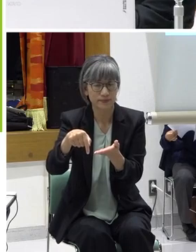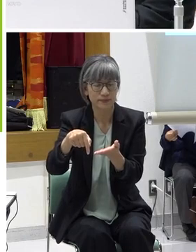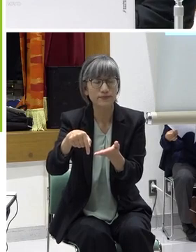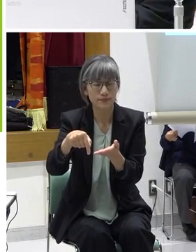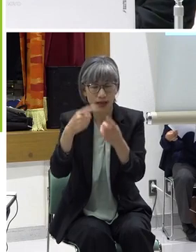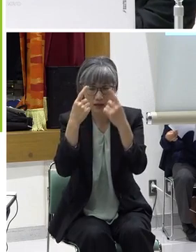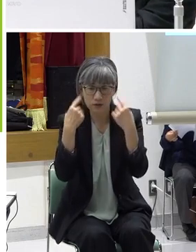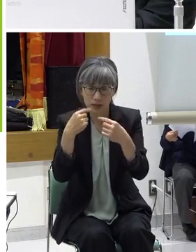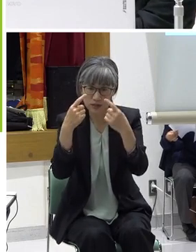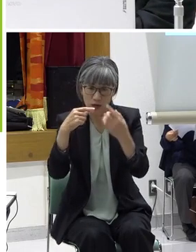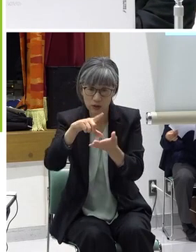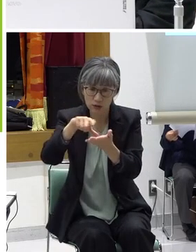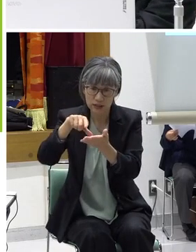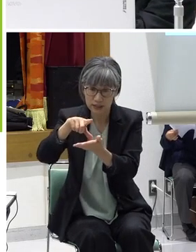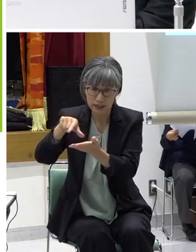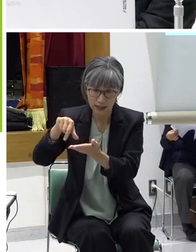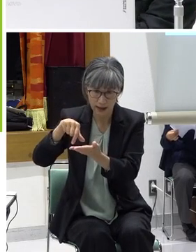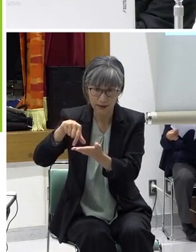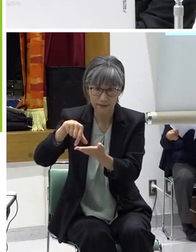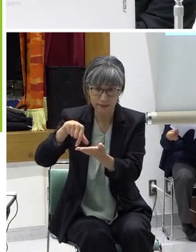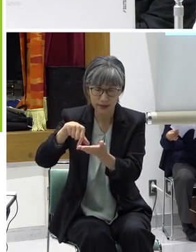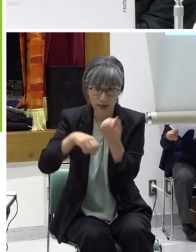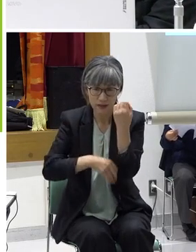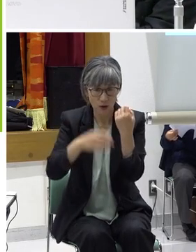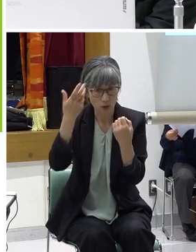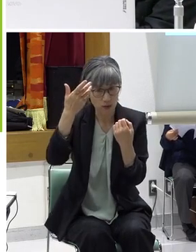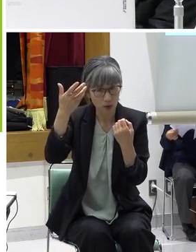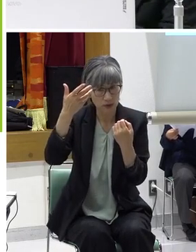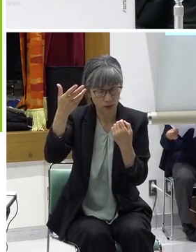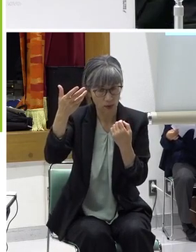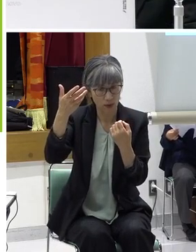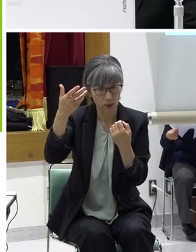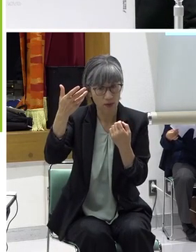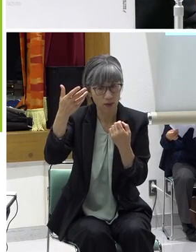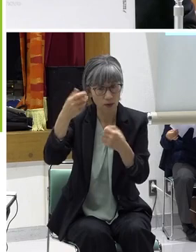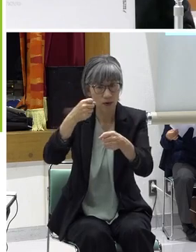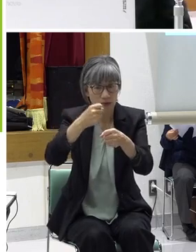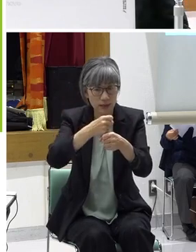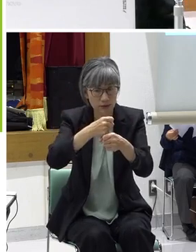それぞれの地域で基本構想を策定しております。